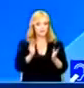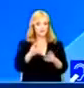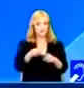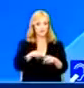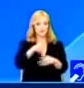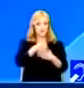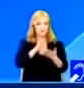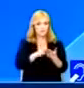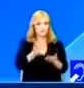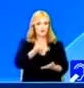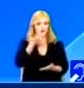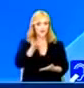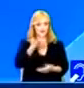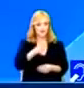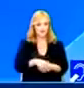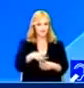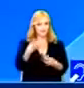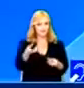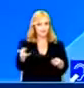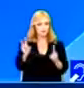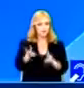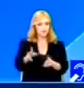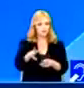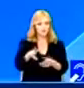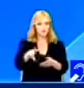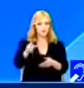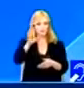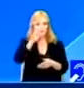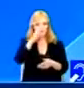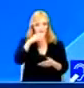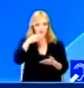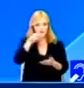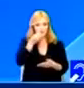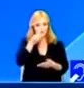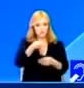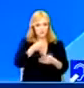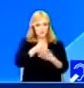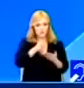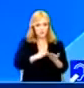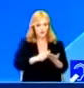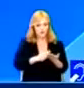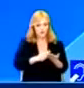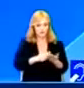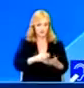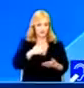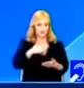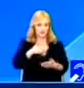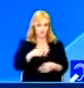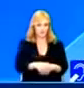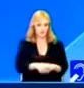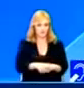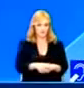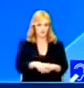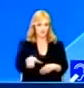rumenă și caldă. Să nu-i lăsăm să mănânce din ea. În afară de asta, spuneam la un moment dat, cu toate mișcările care se produc și